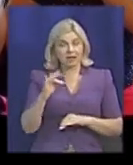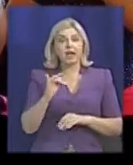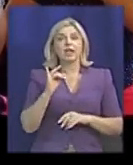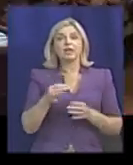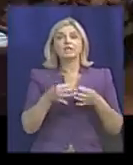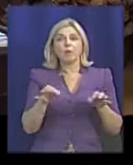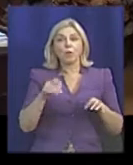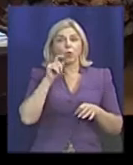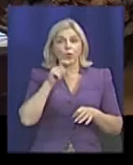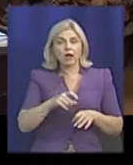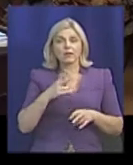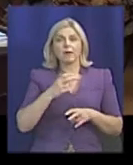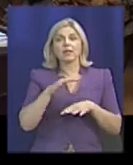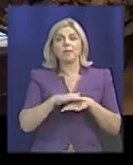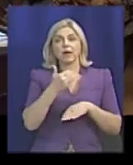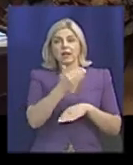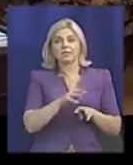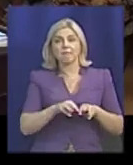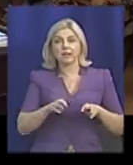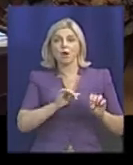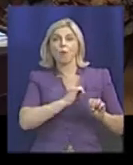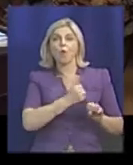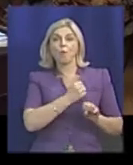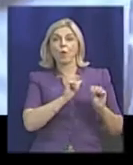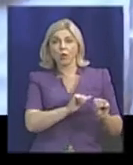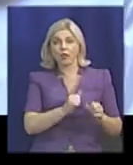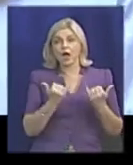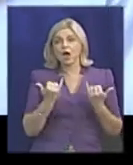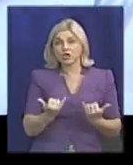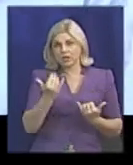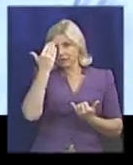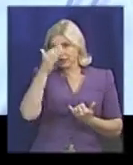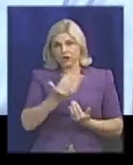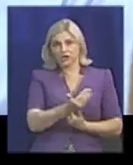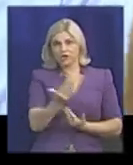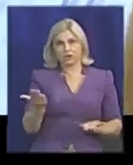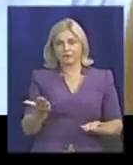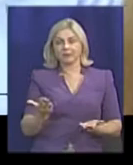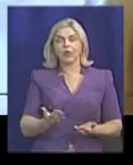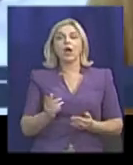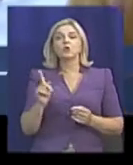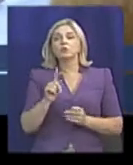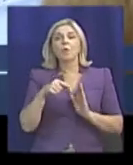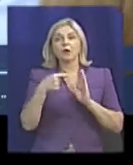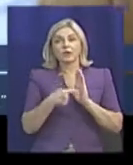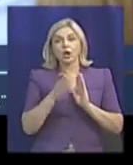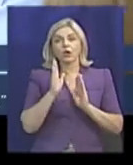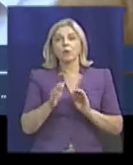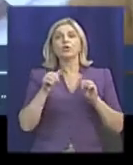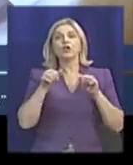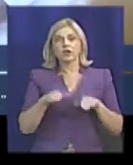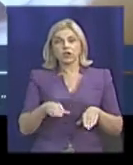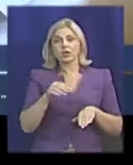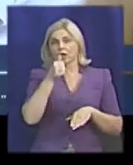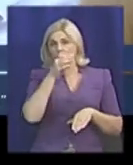незалежній Україні був на балансі Міноборони, а тепер нічий. То, що буде Те, що питання буде, вочевидь, вирішено по кресору, воно